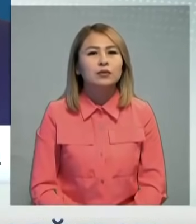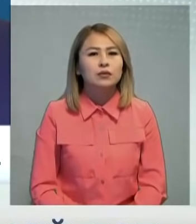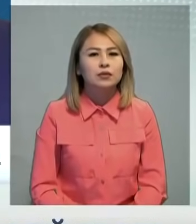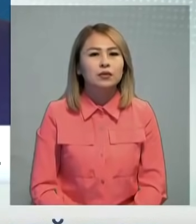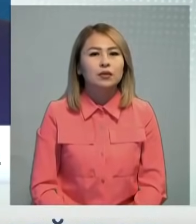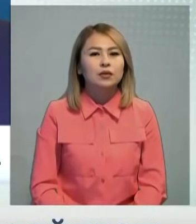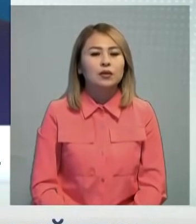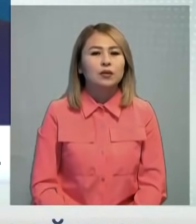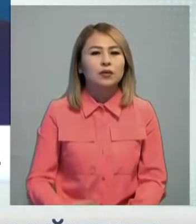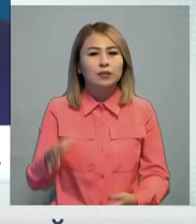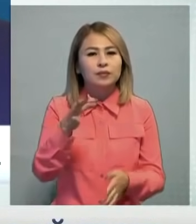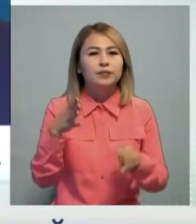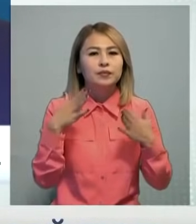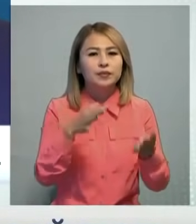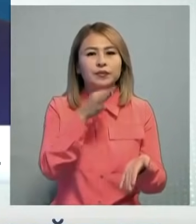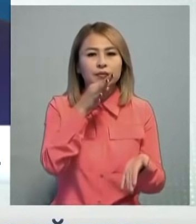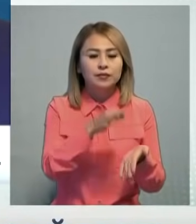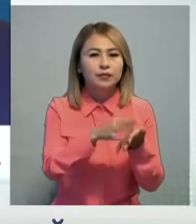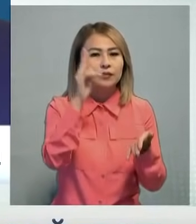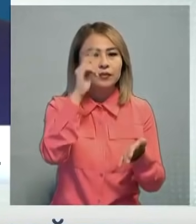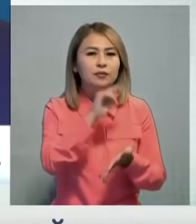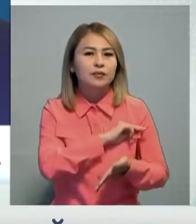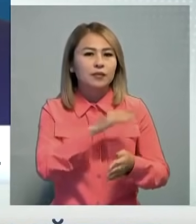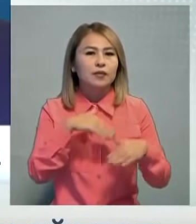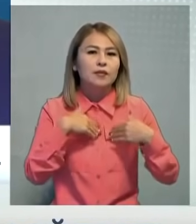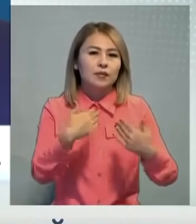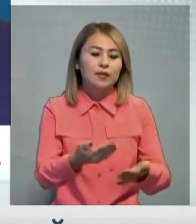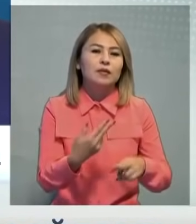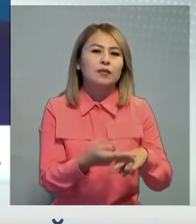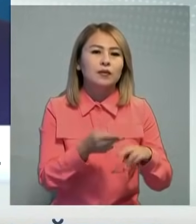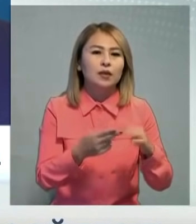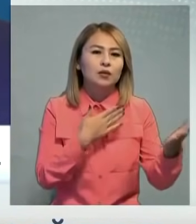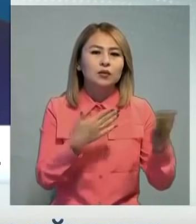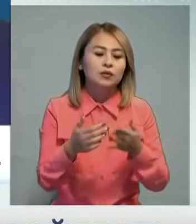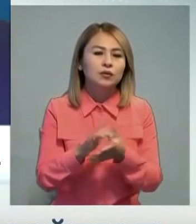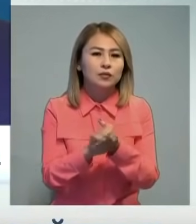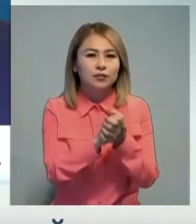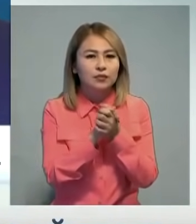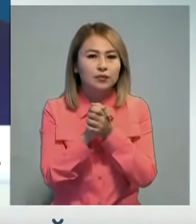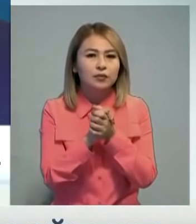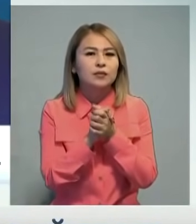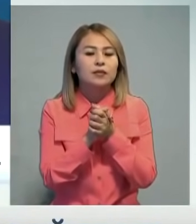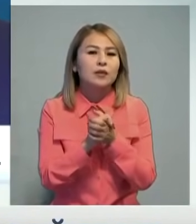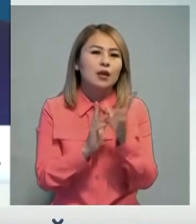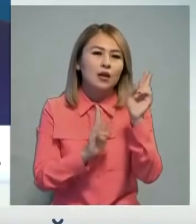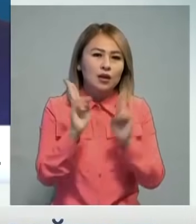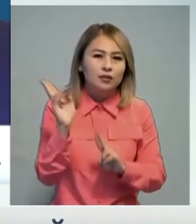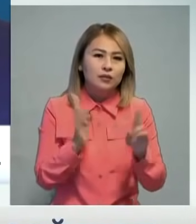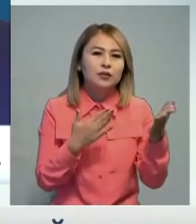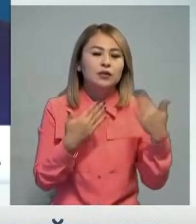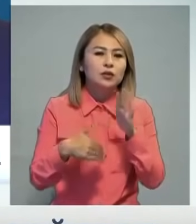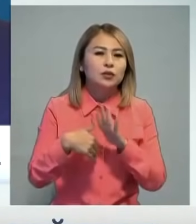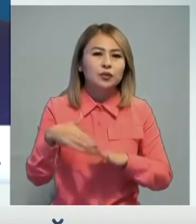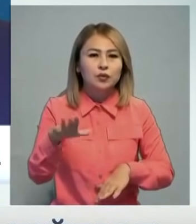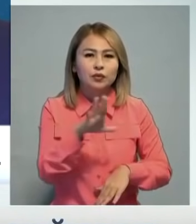бауырлас елдің өркендеуі жолындағы жауапты мемлекеттік қызметіне табыс тілеп, қазақ-тәжік арасындағы достық қарым-қатынас пен стратегиялық